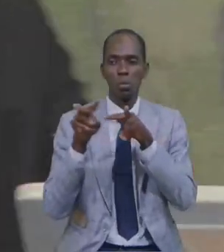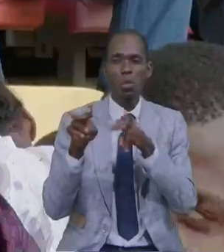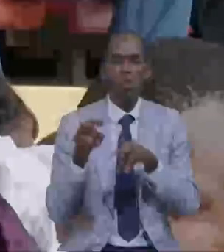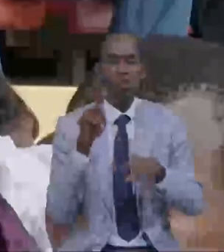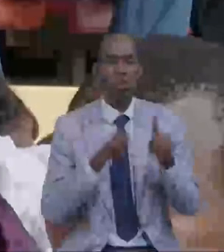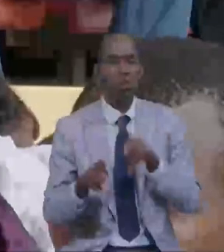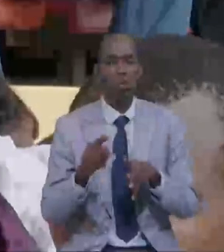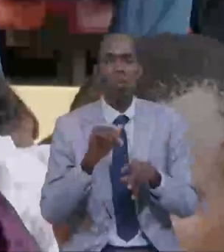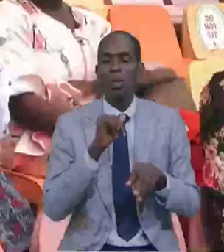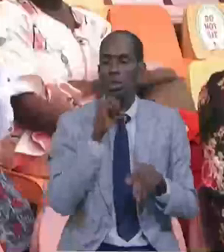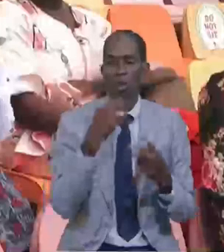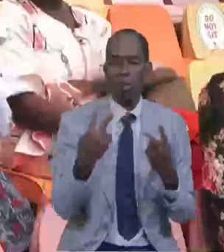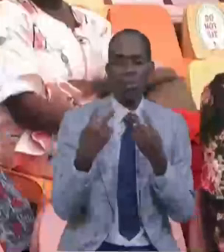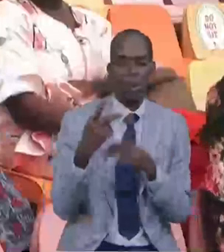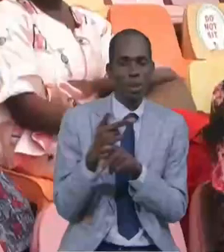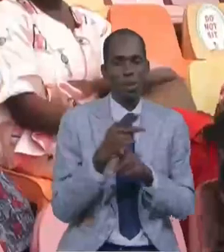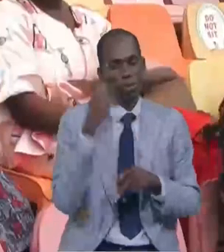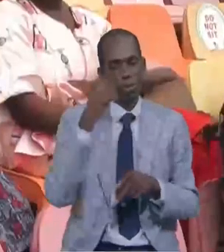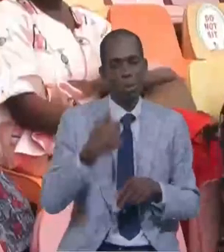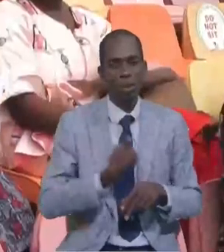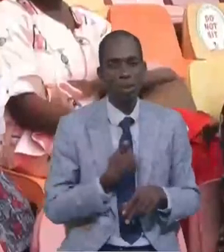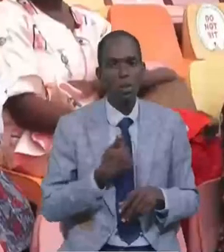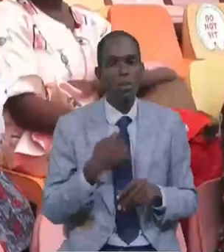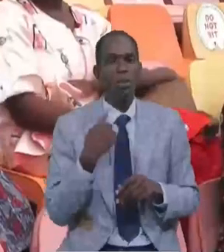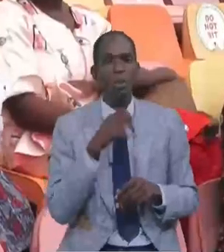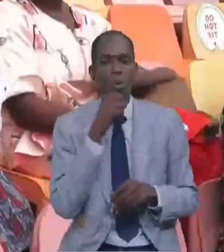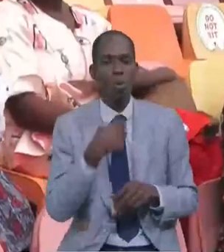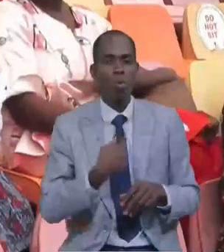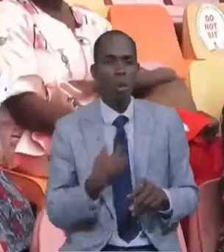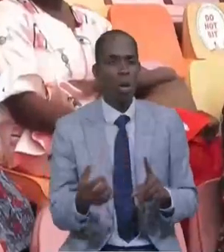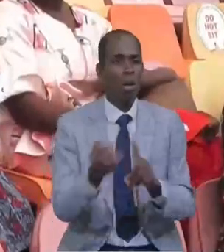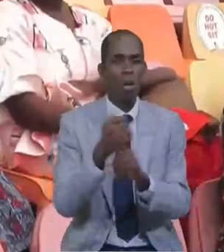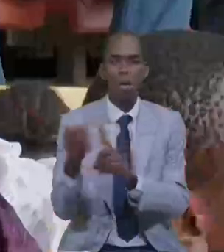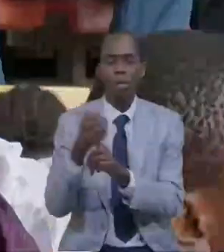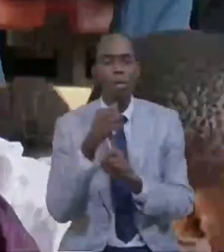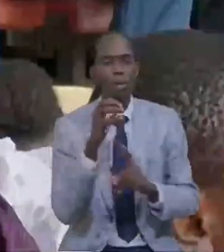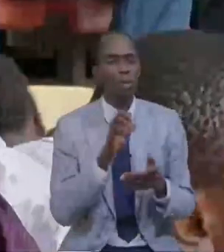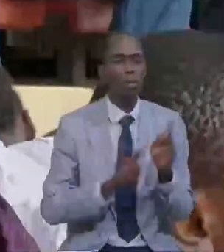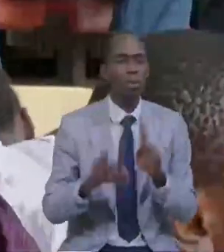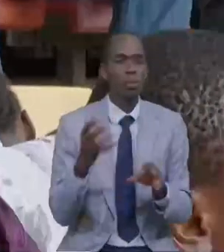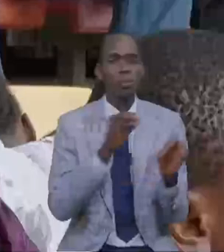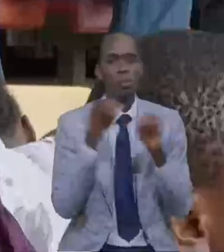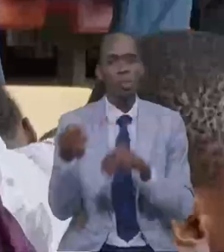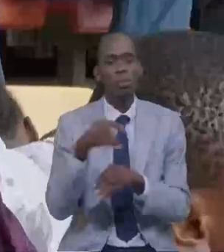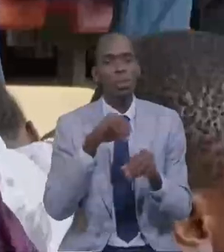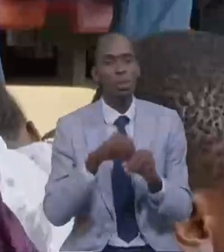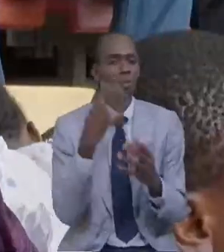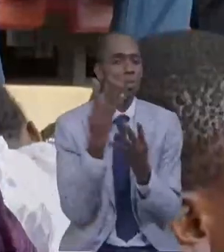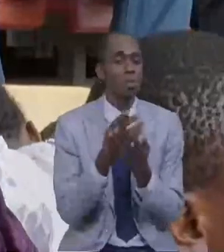et qui les en jette en prison, ce n'est plus moi. Je ne vis plus moi-même, c'est Christ qui vit en